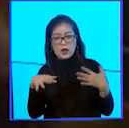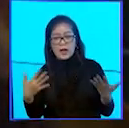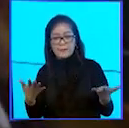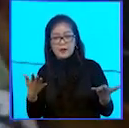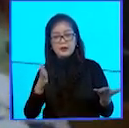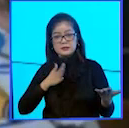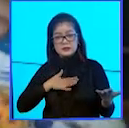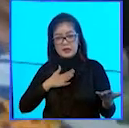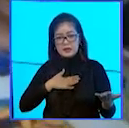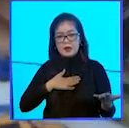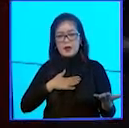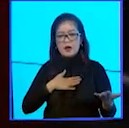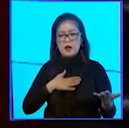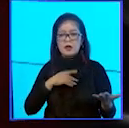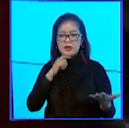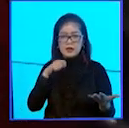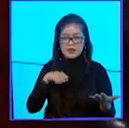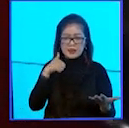adalah tantenya.